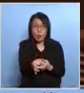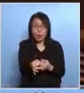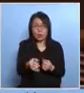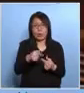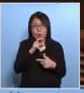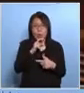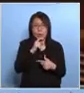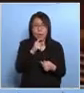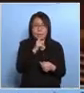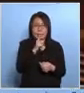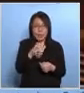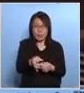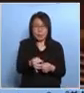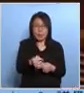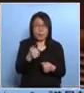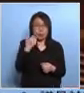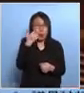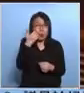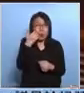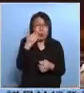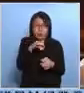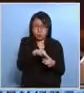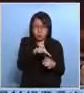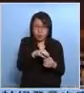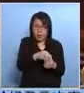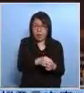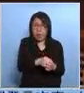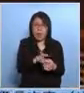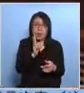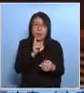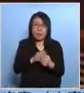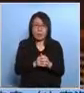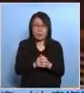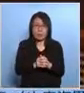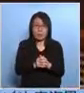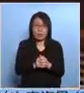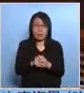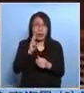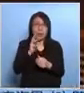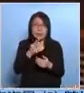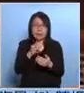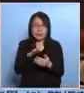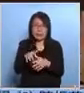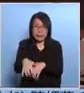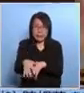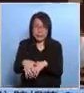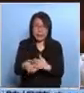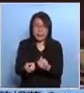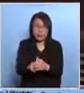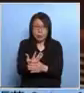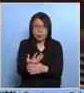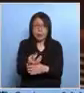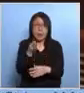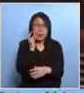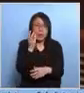是其實即是她那塊田呢就即是種嘢呢就其實四十歲之後